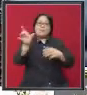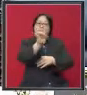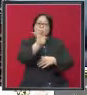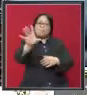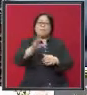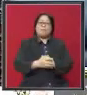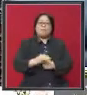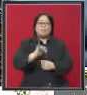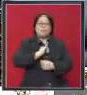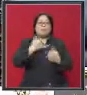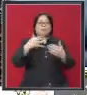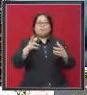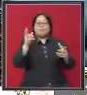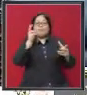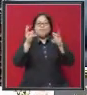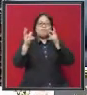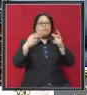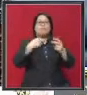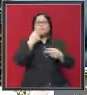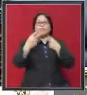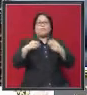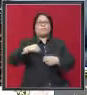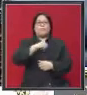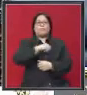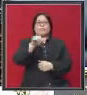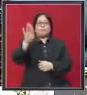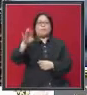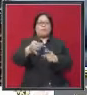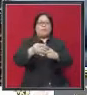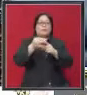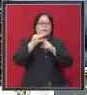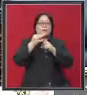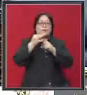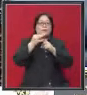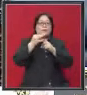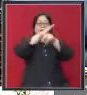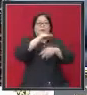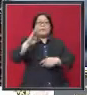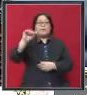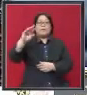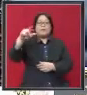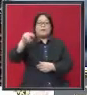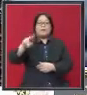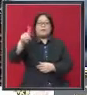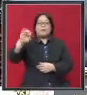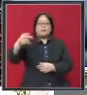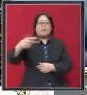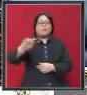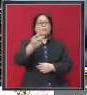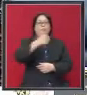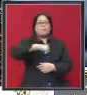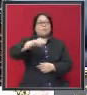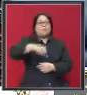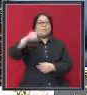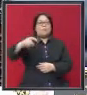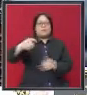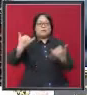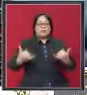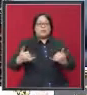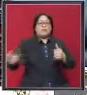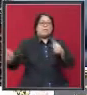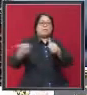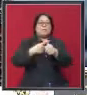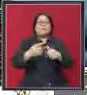secara one-off. Saya telah mendengar suara ahli-ahli yang berhormat, terutamanya YB Pekan dan Bagan Datuk, yang memperjuangkan agar keperluan hari